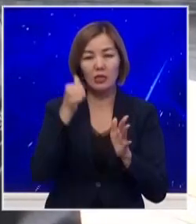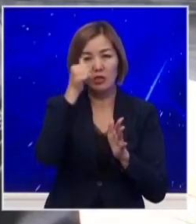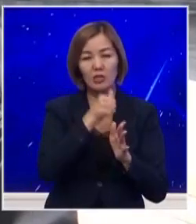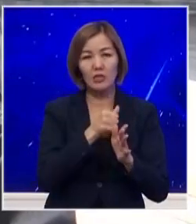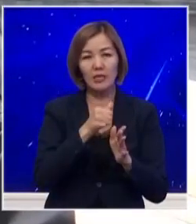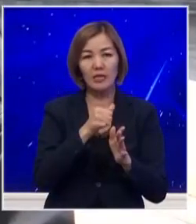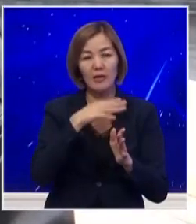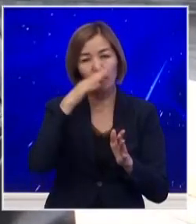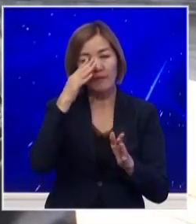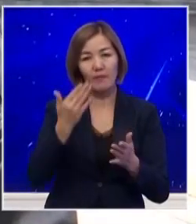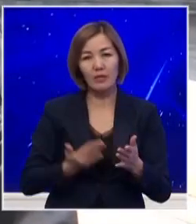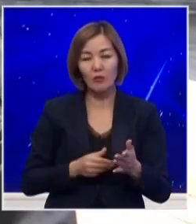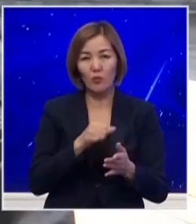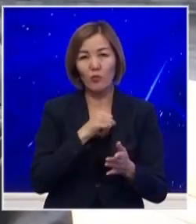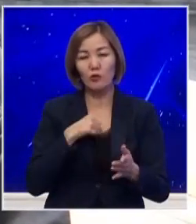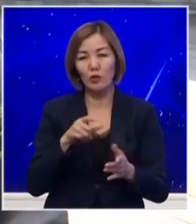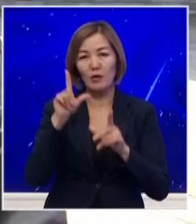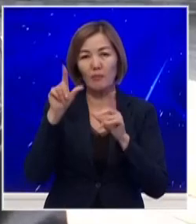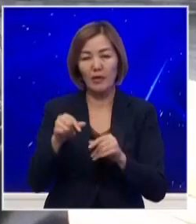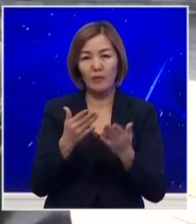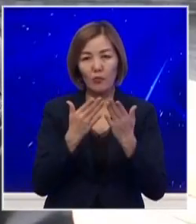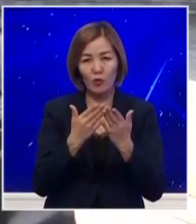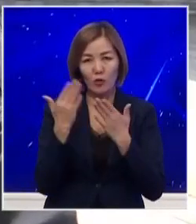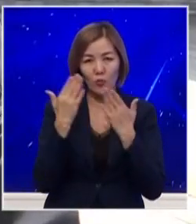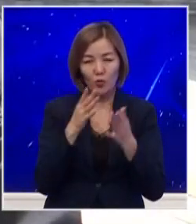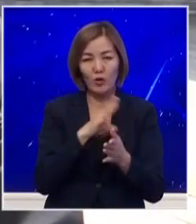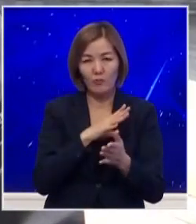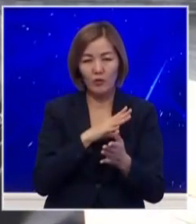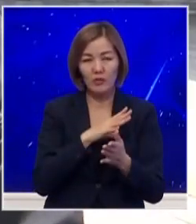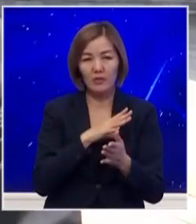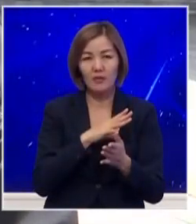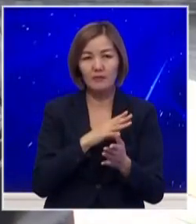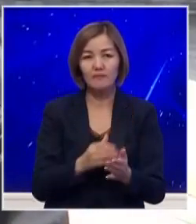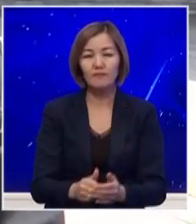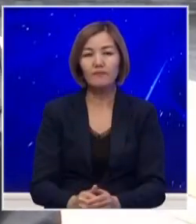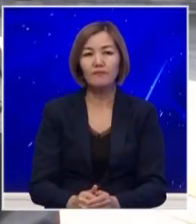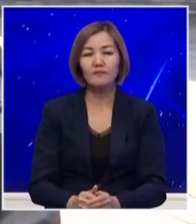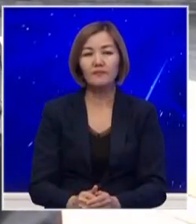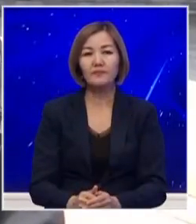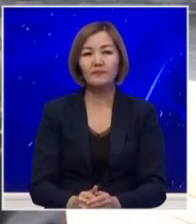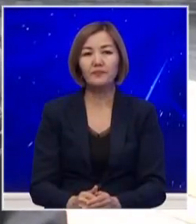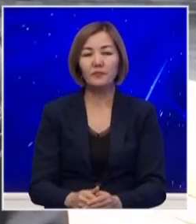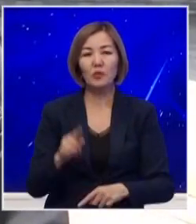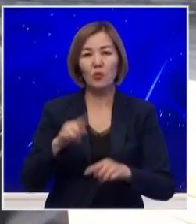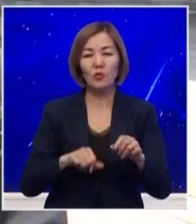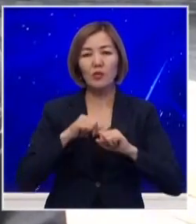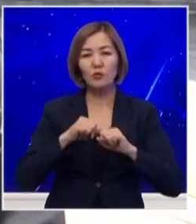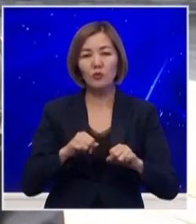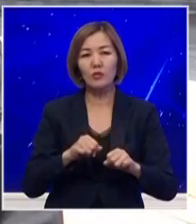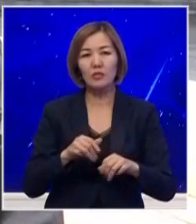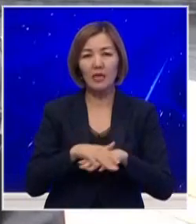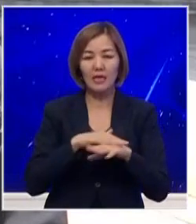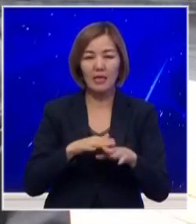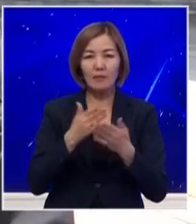жылдар әкемнің тірісінде өзі барып, құран оқытылған. жена осы отан соғысында елім деп жерім